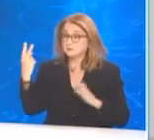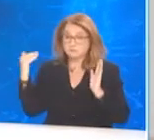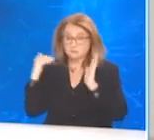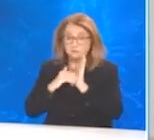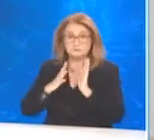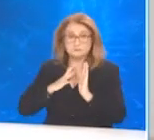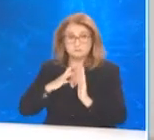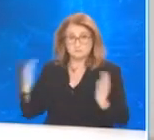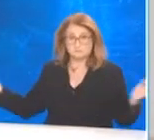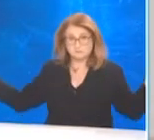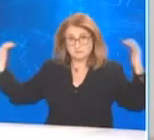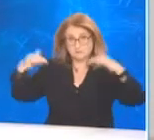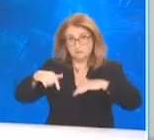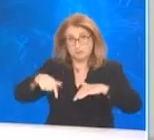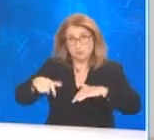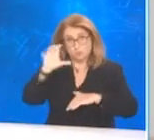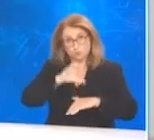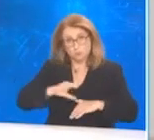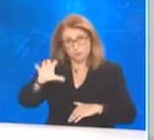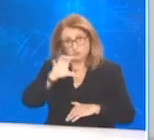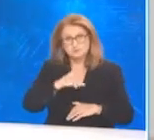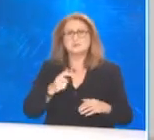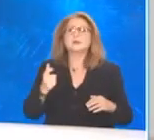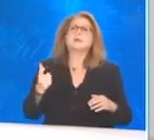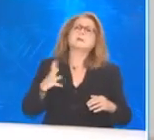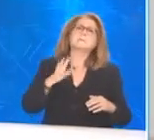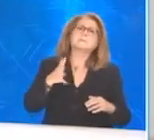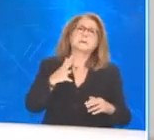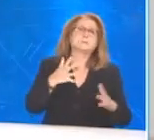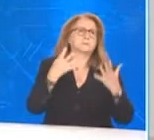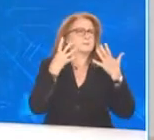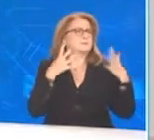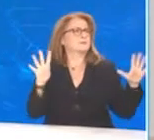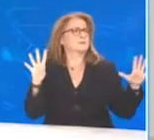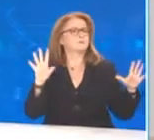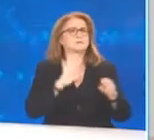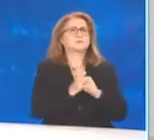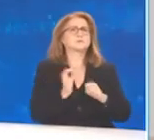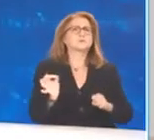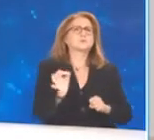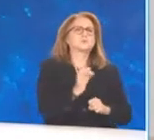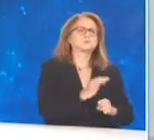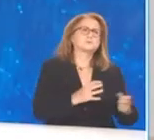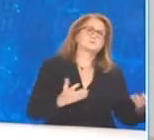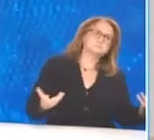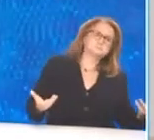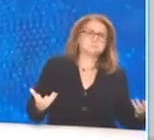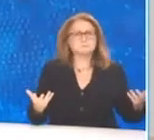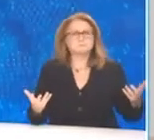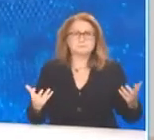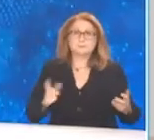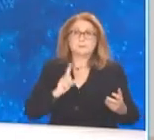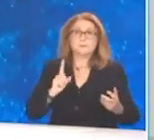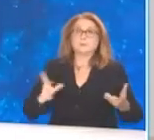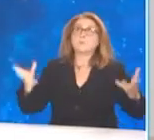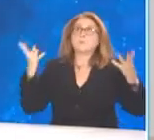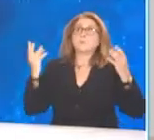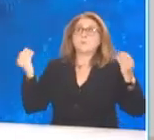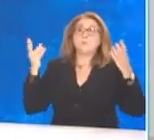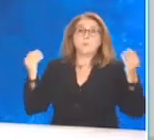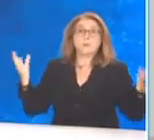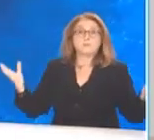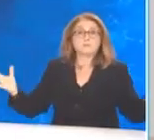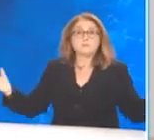2.162.251 που μπήκαν στη χώρα, θα πρέπει να δούμε το αν είχαμε κλειστά τα σύνορα, αυτοί οι οποίοι,